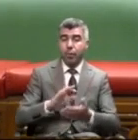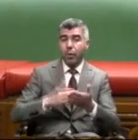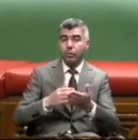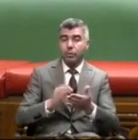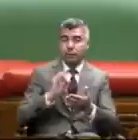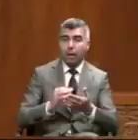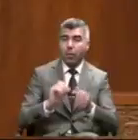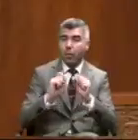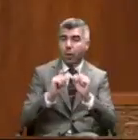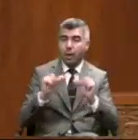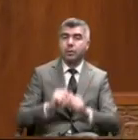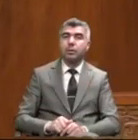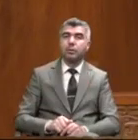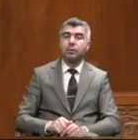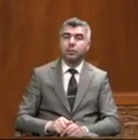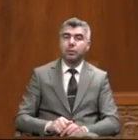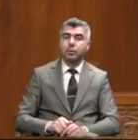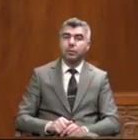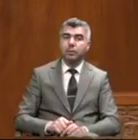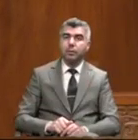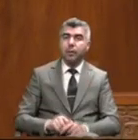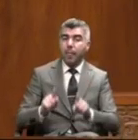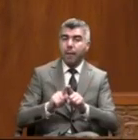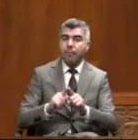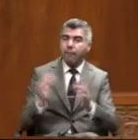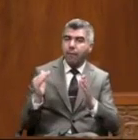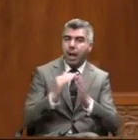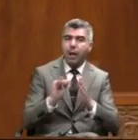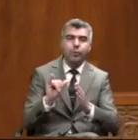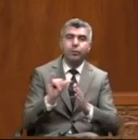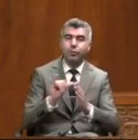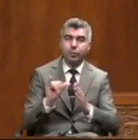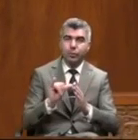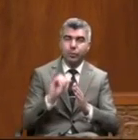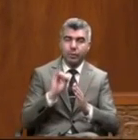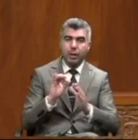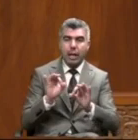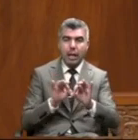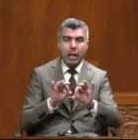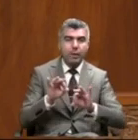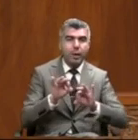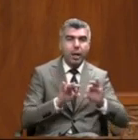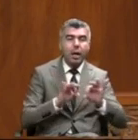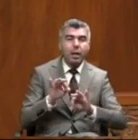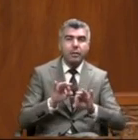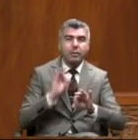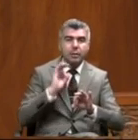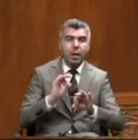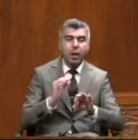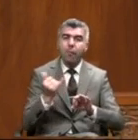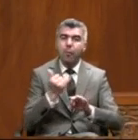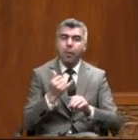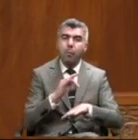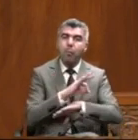ايضا لانه في نهايه المطاف الاجراءات التي تهم دخل